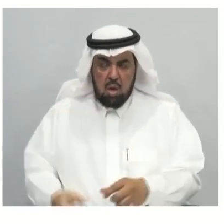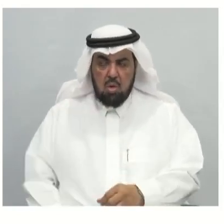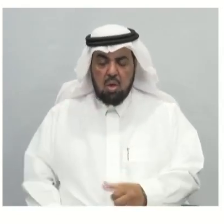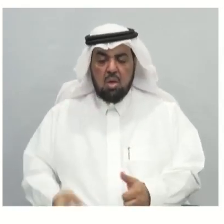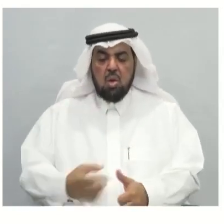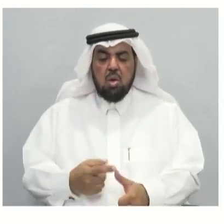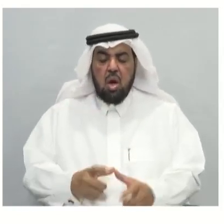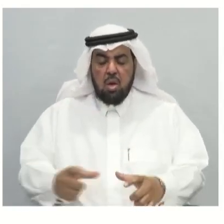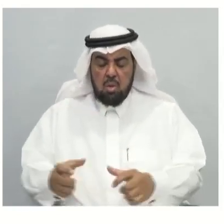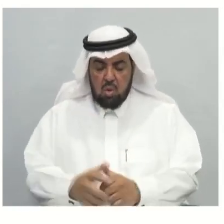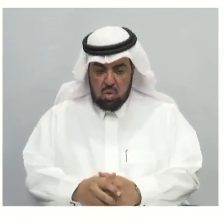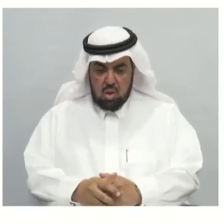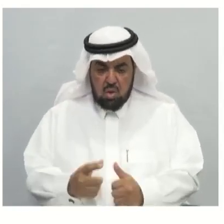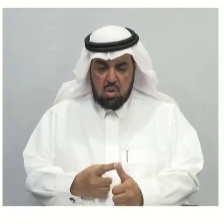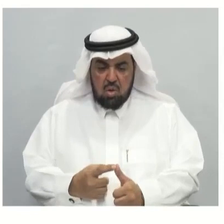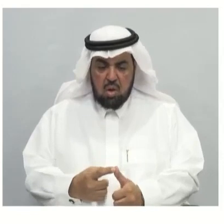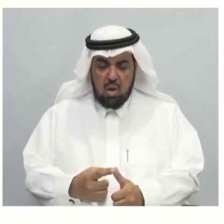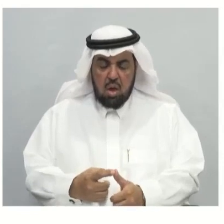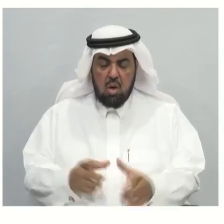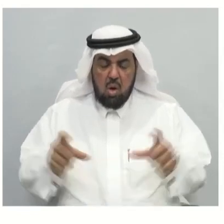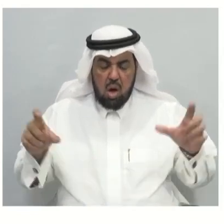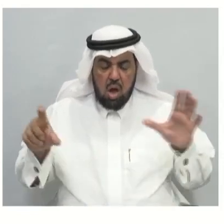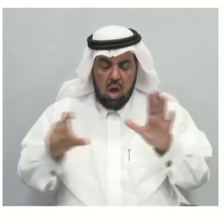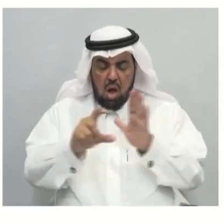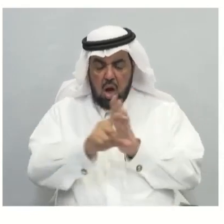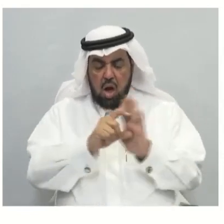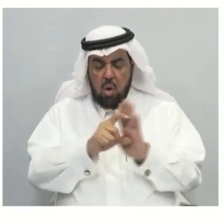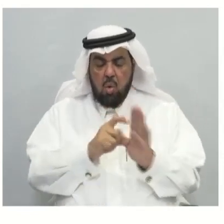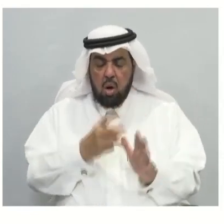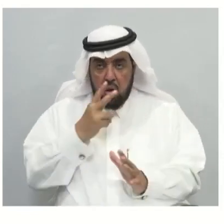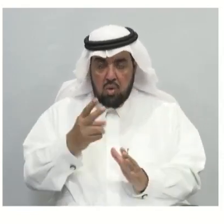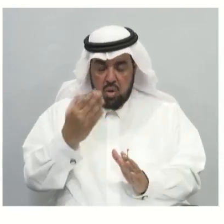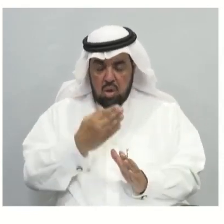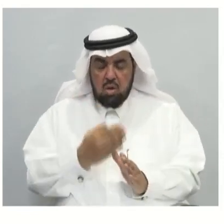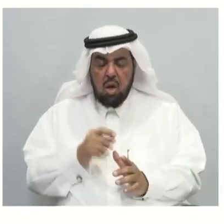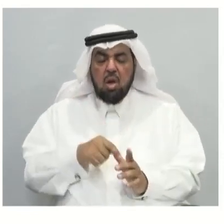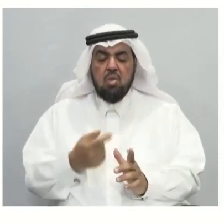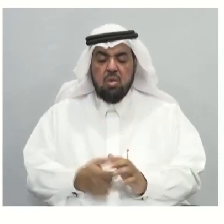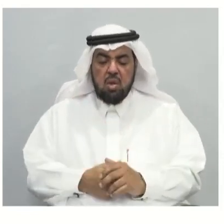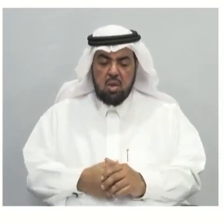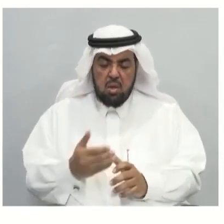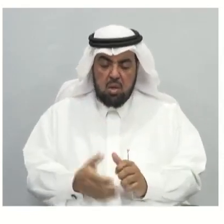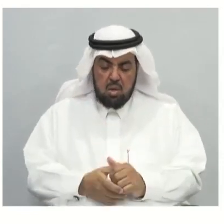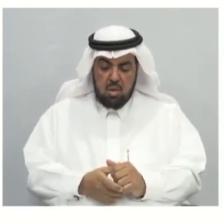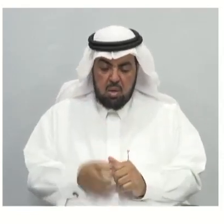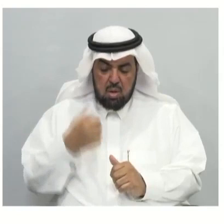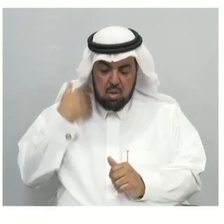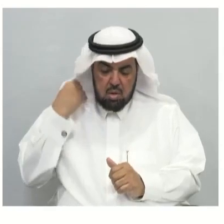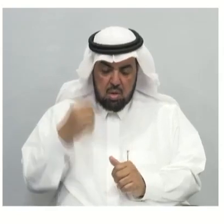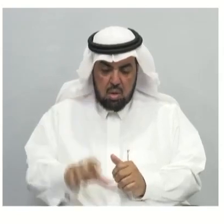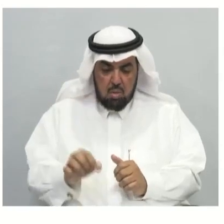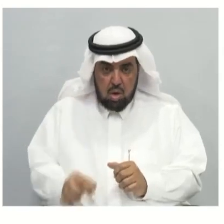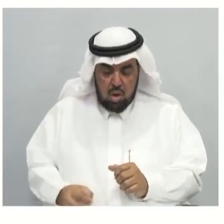اولى هذه المكونات هو العنوان لاطلاع القراء على المغزى ثم بعد ذلك الملخص